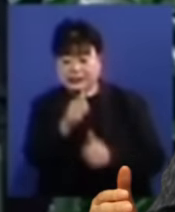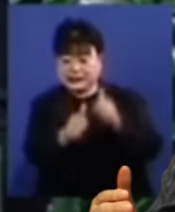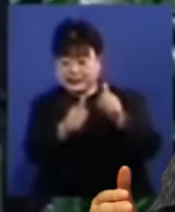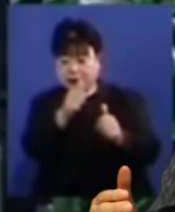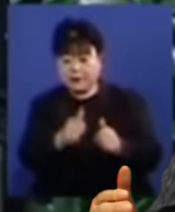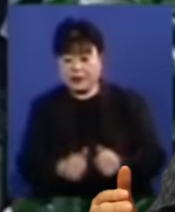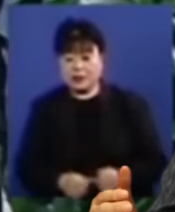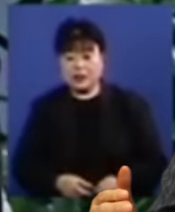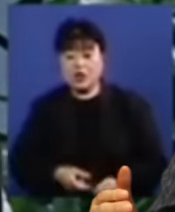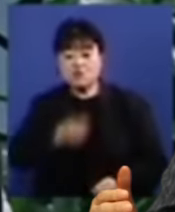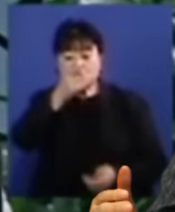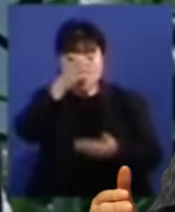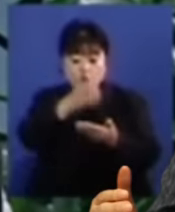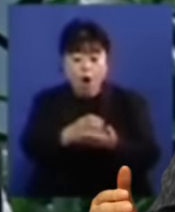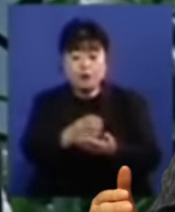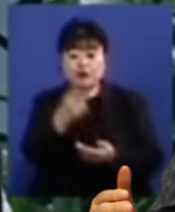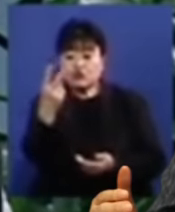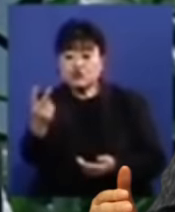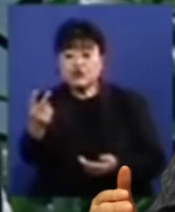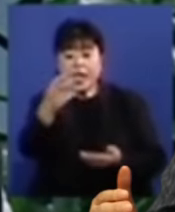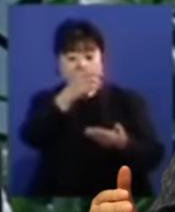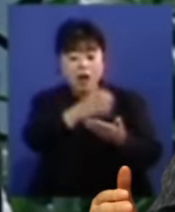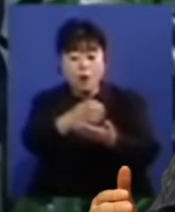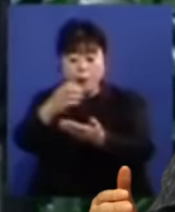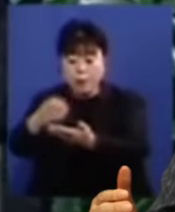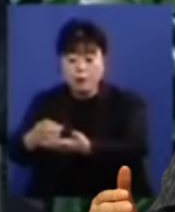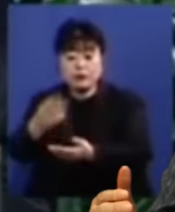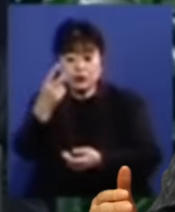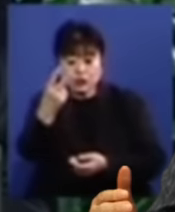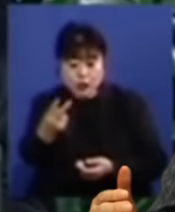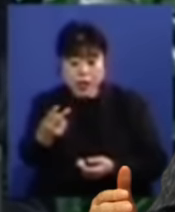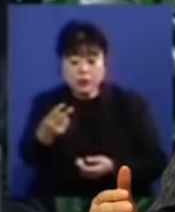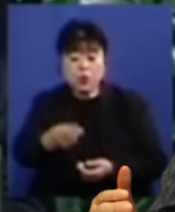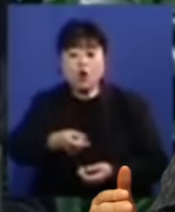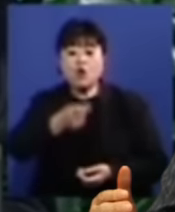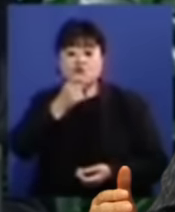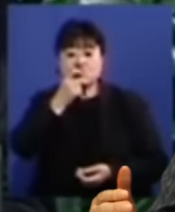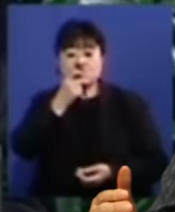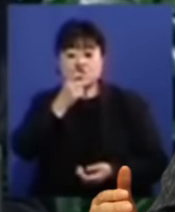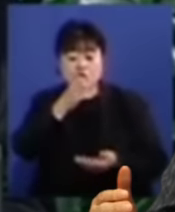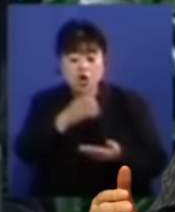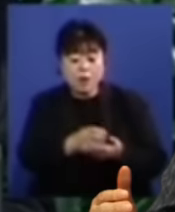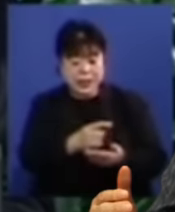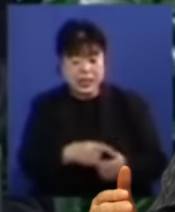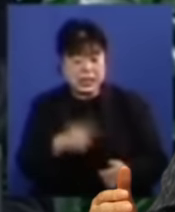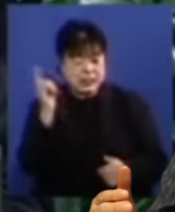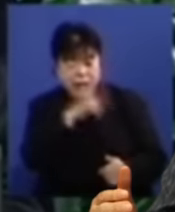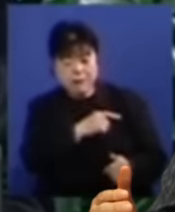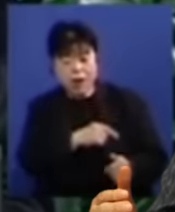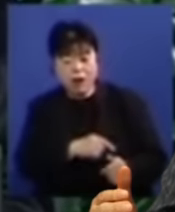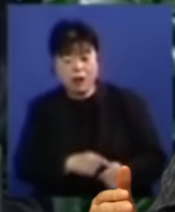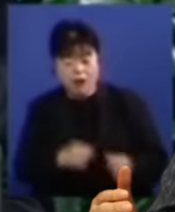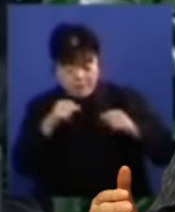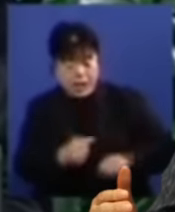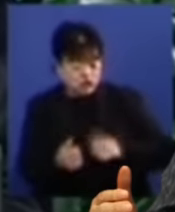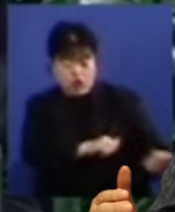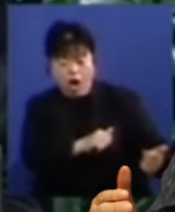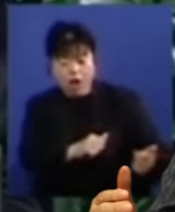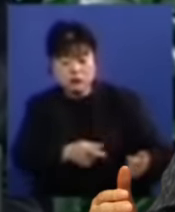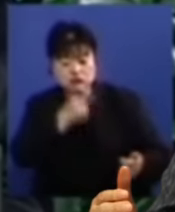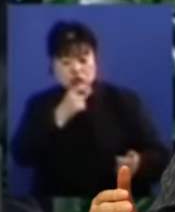물컵을 두 개 실험실에 갖다 놓고 물컵 하나를 보고는 망할 놈 죽어버려요.